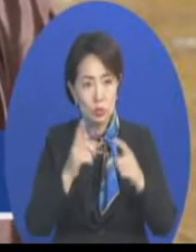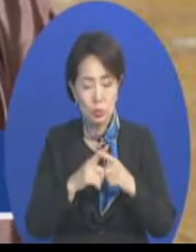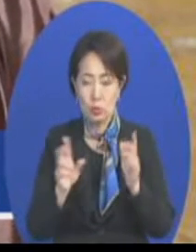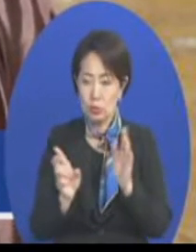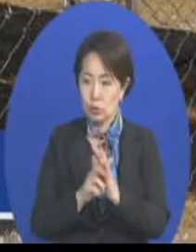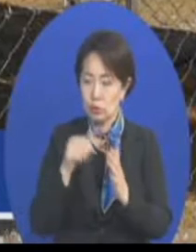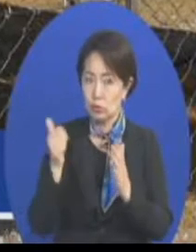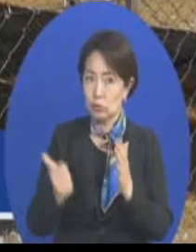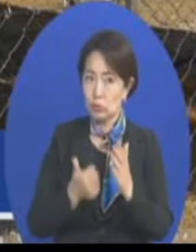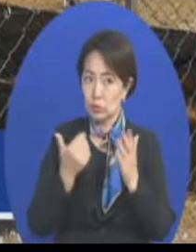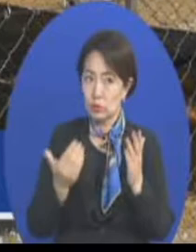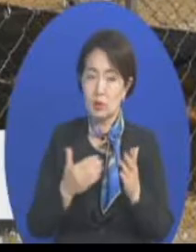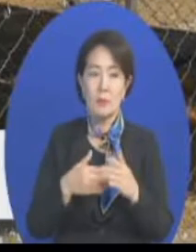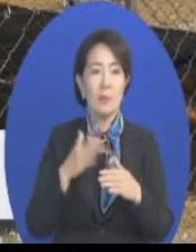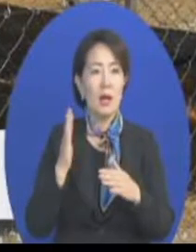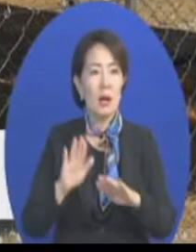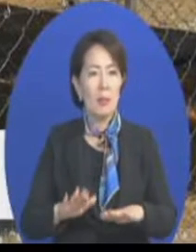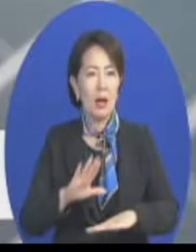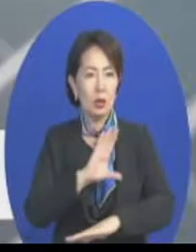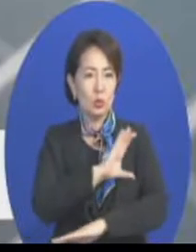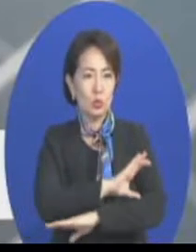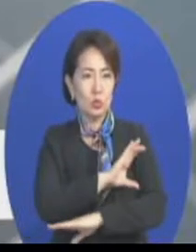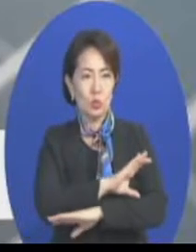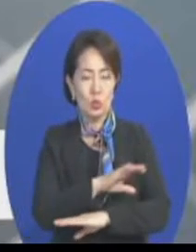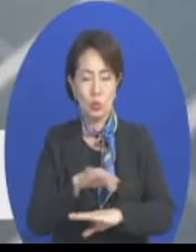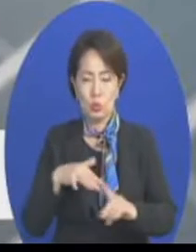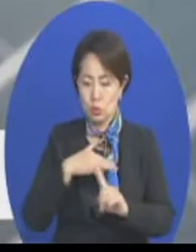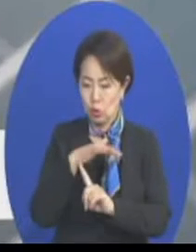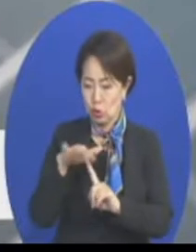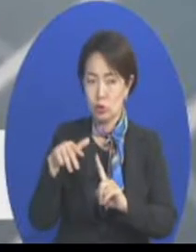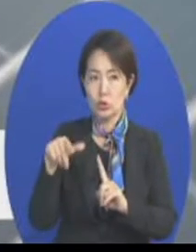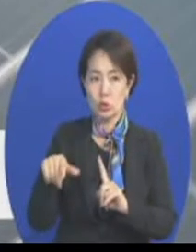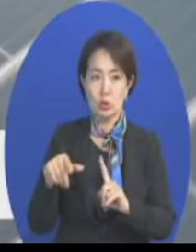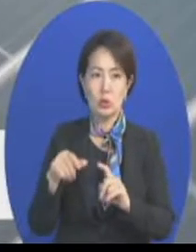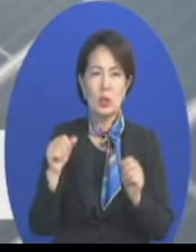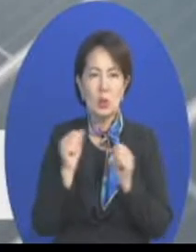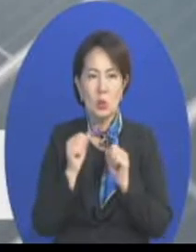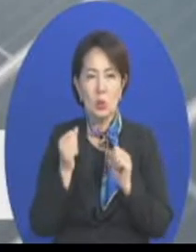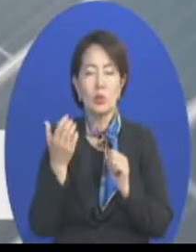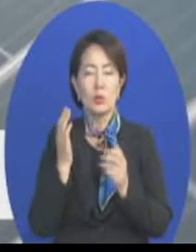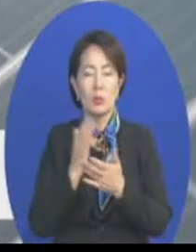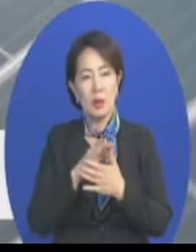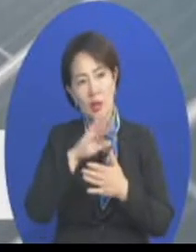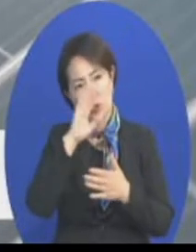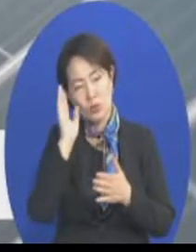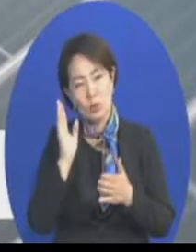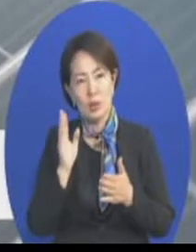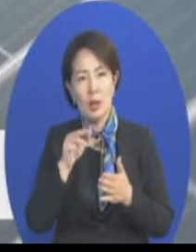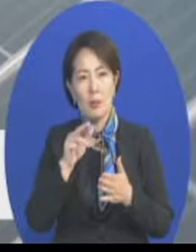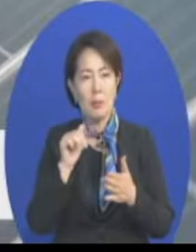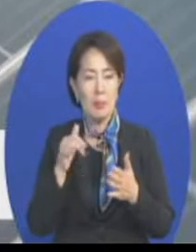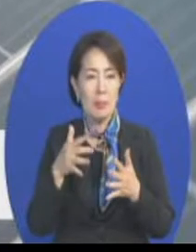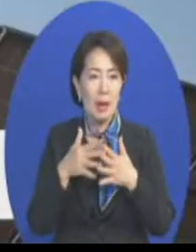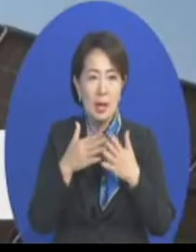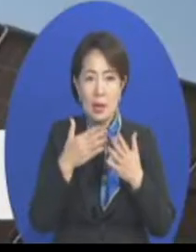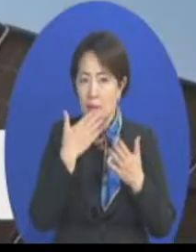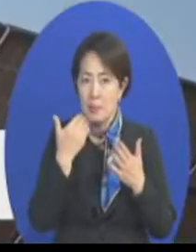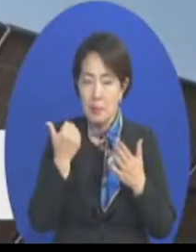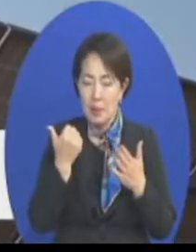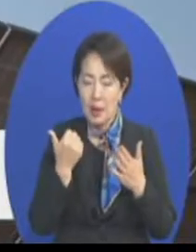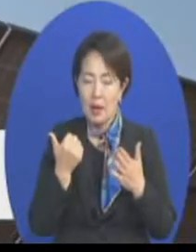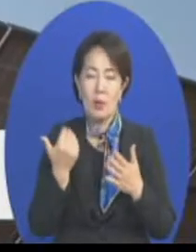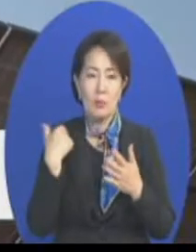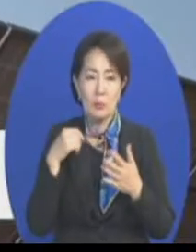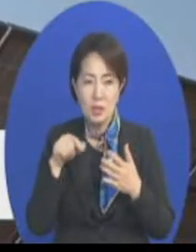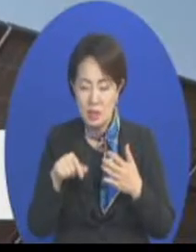нөхцөл боломж нь үүсэж байгаа. За баг сургуулийн хувьд бол одоо орчин нөхцөл нь бас хүйтэн байдаг. Улаан баар байсаа байхгүй учраас бас нэг